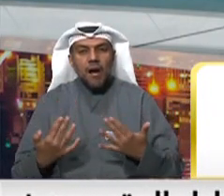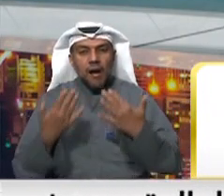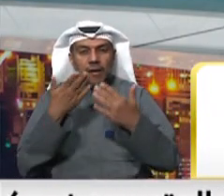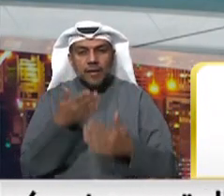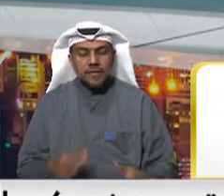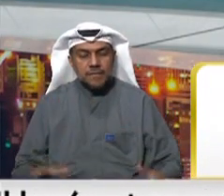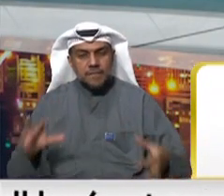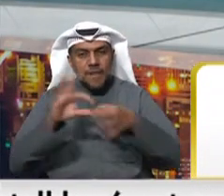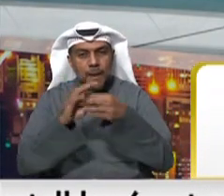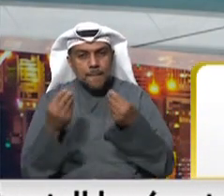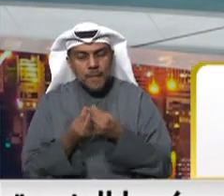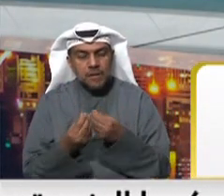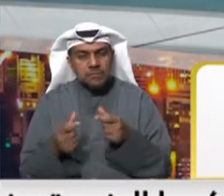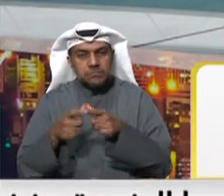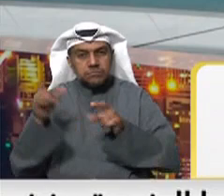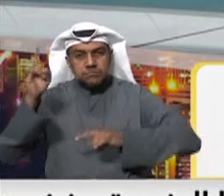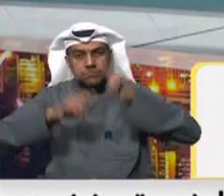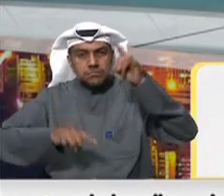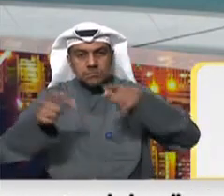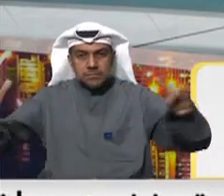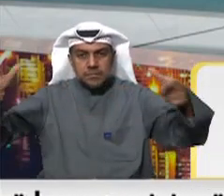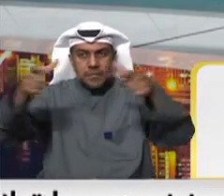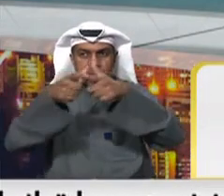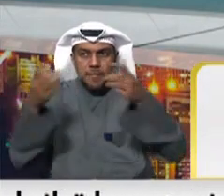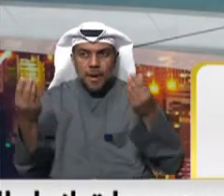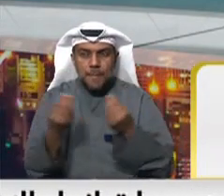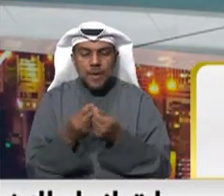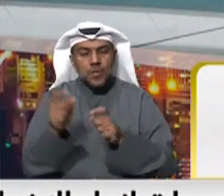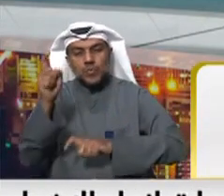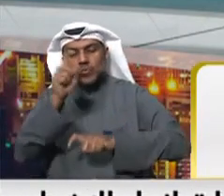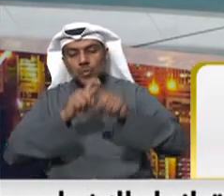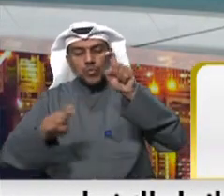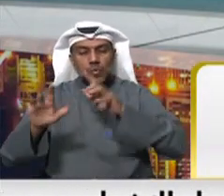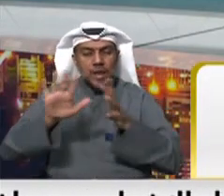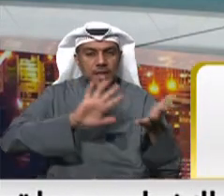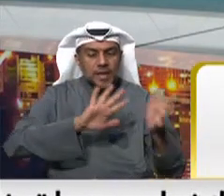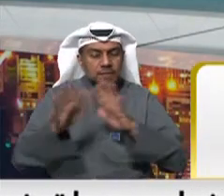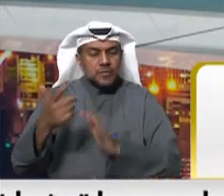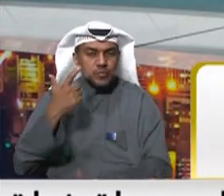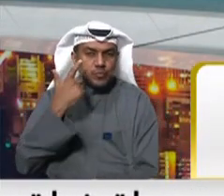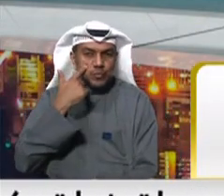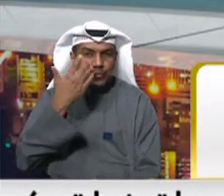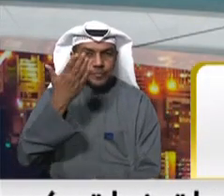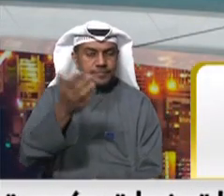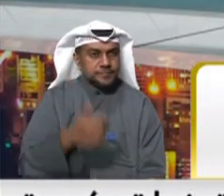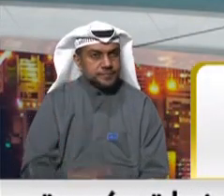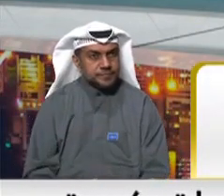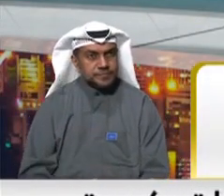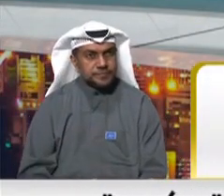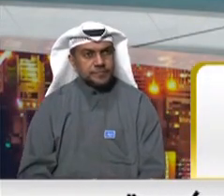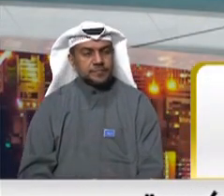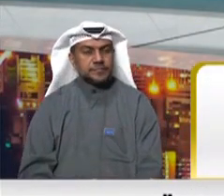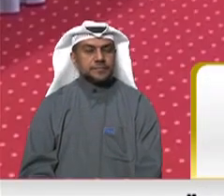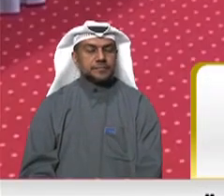دول المنتدى ومنظمات دولية وإقليمية هامة. تفاصيل أكثر في سياق التقرير